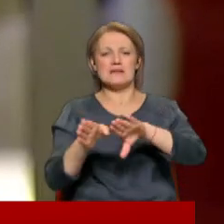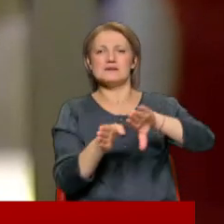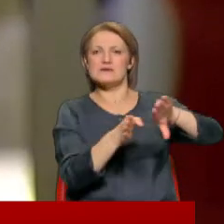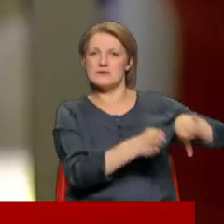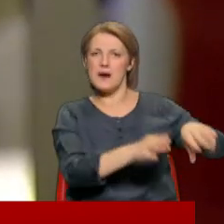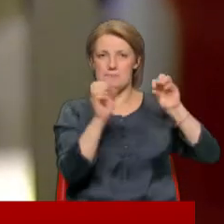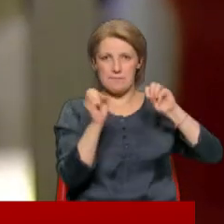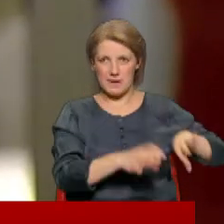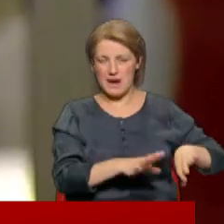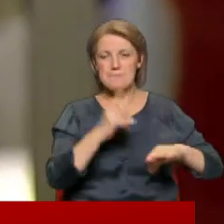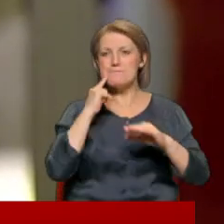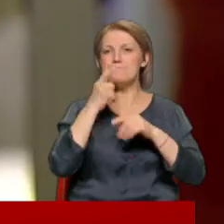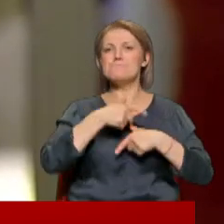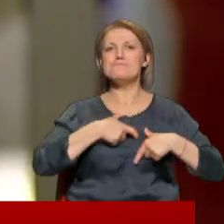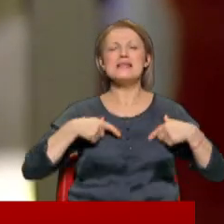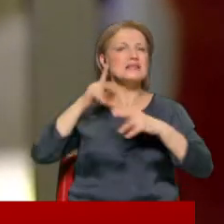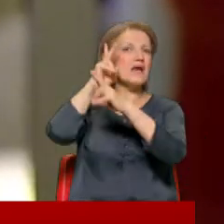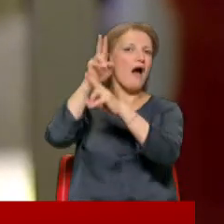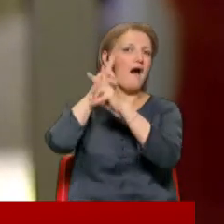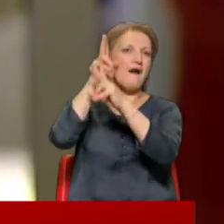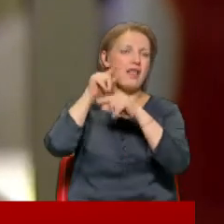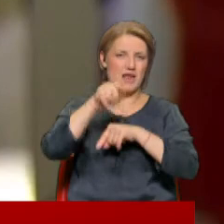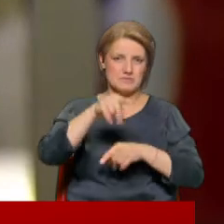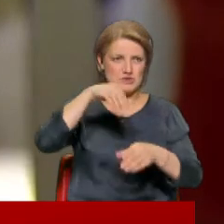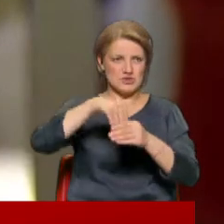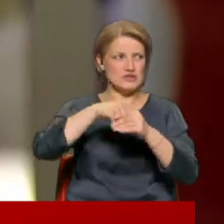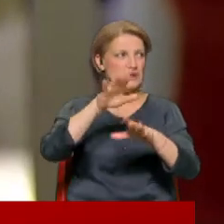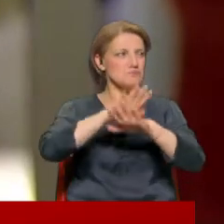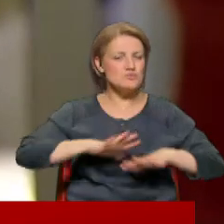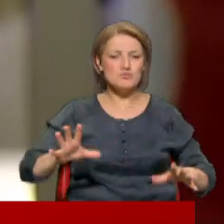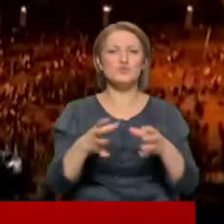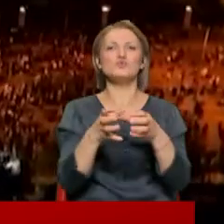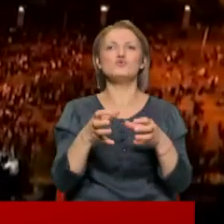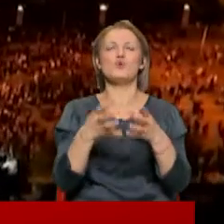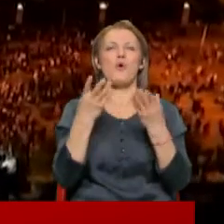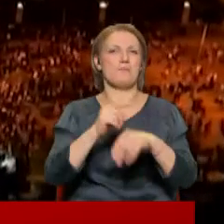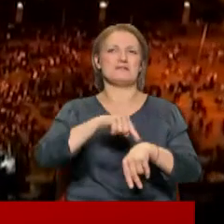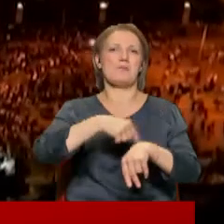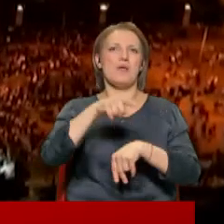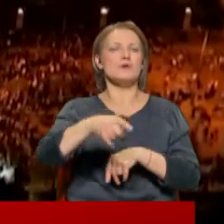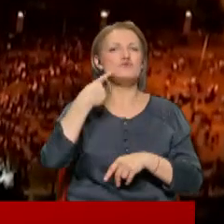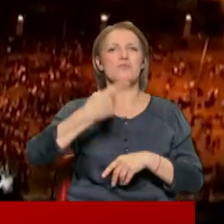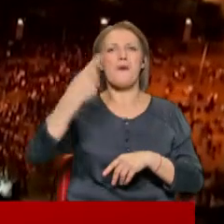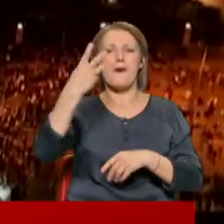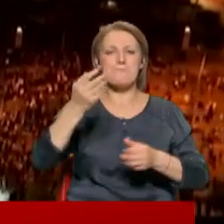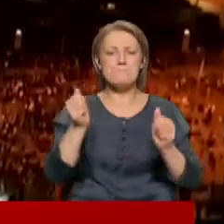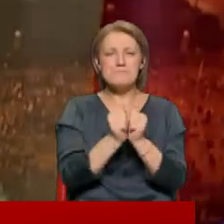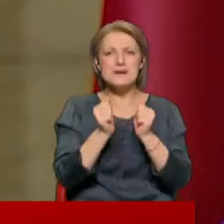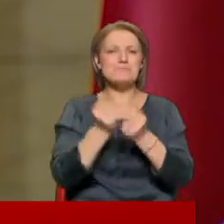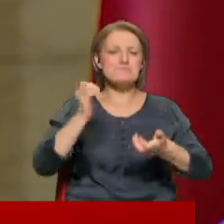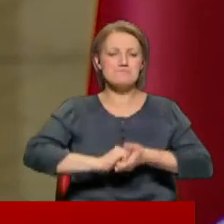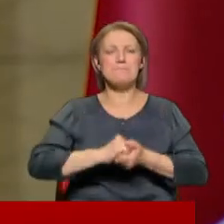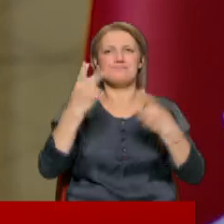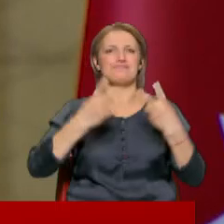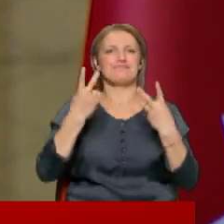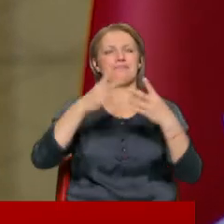kenara bırakarak milli hayallerimiz etrafında bütünleşme vaktidir. Cumhurbaşkanı Erdoğan birlik beraberlik